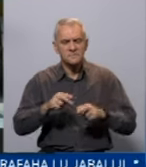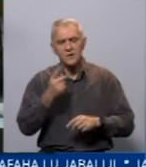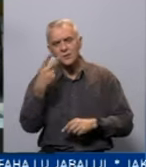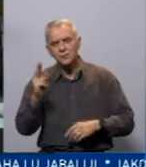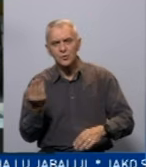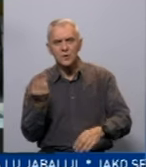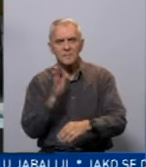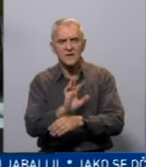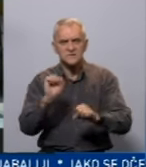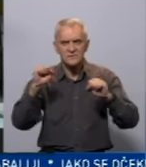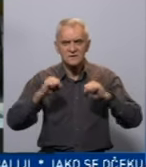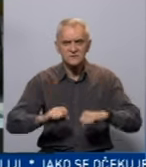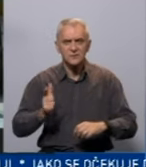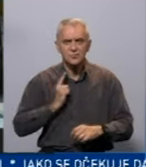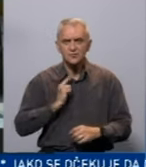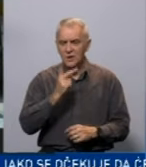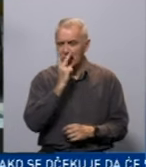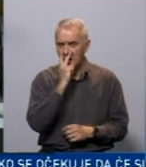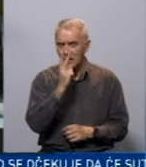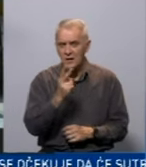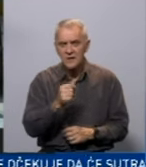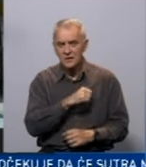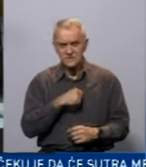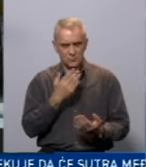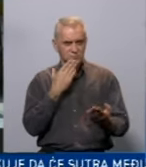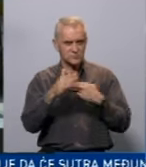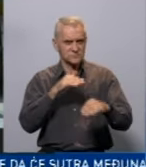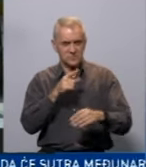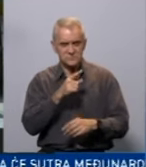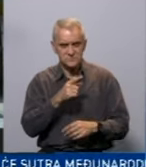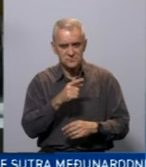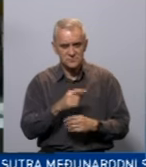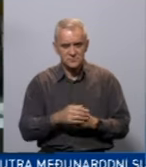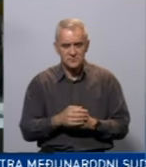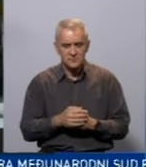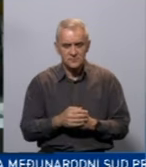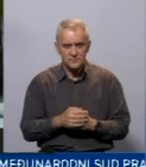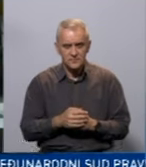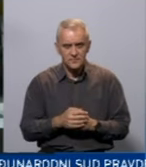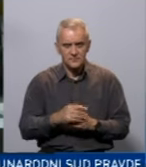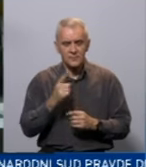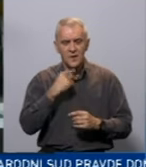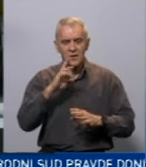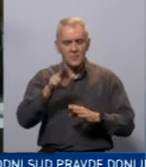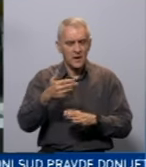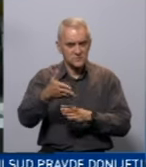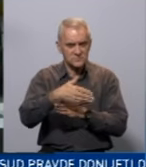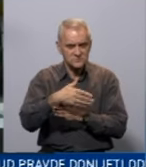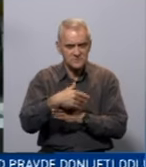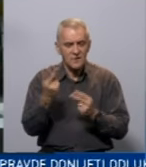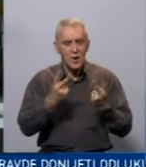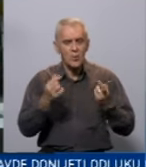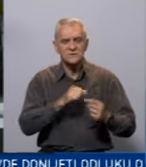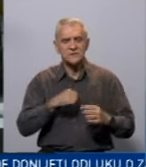vlasti dočekali i gledali samo zasedanje, ogrnuti u srpske zastave, kao i sam